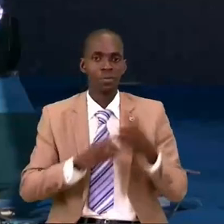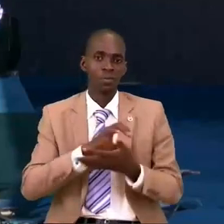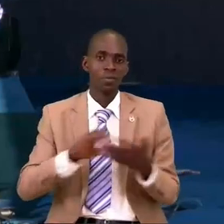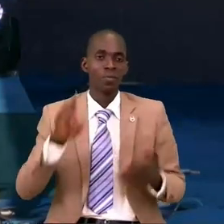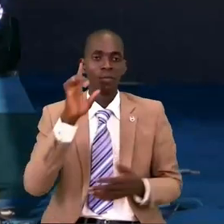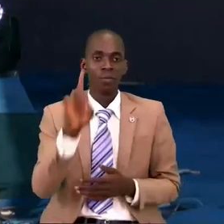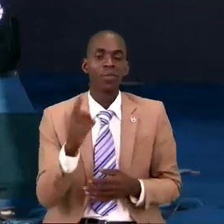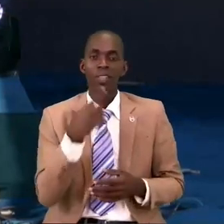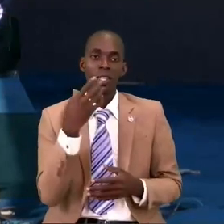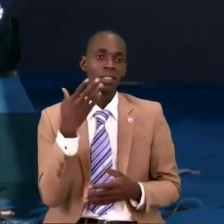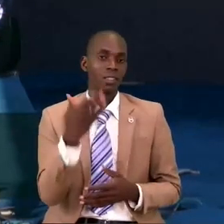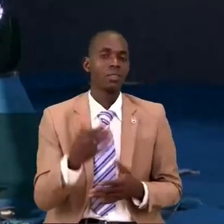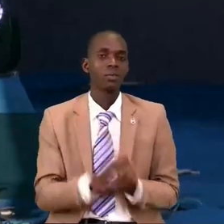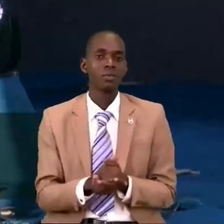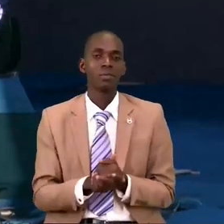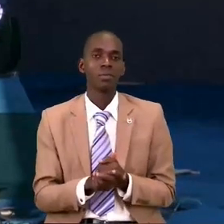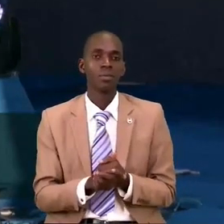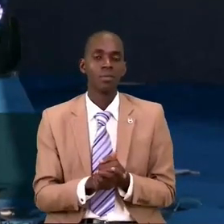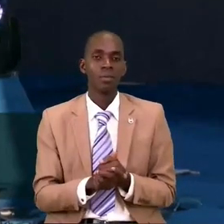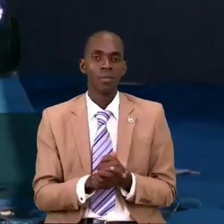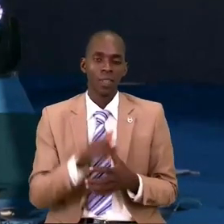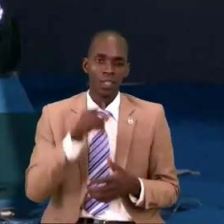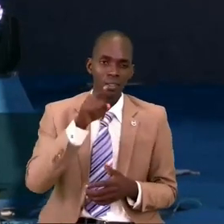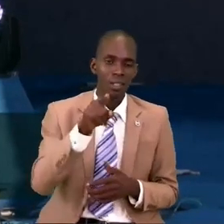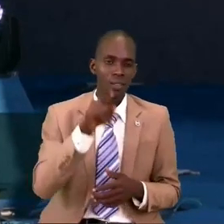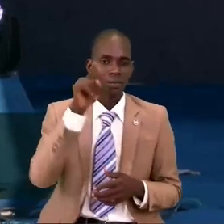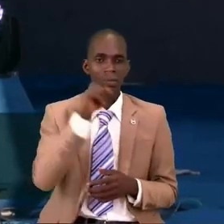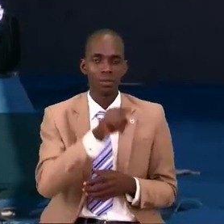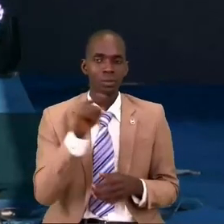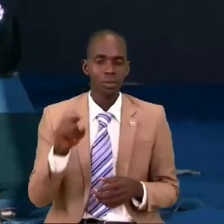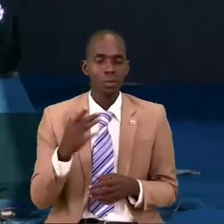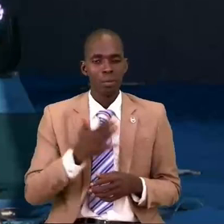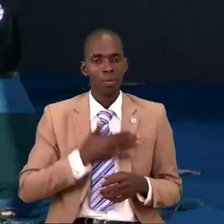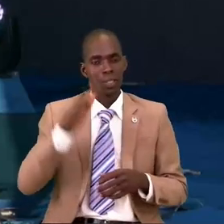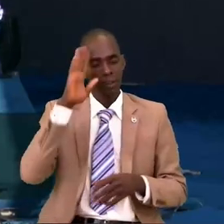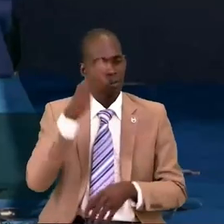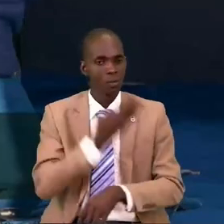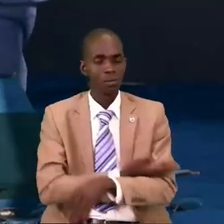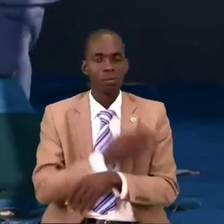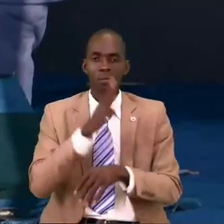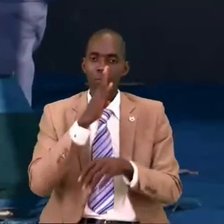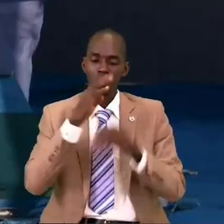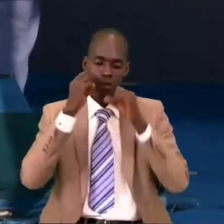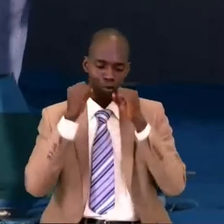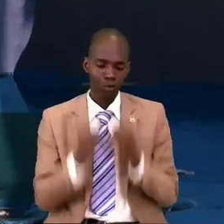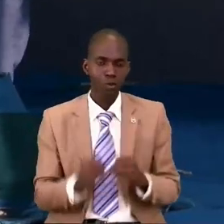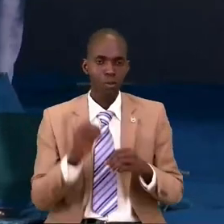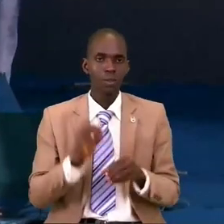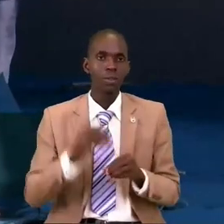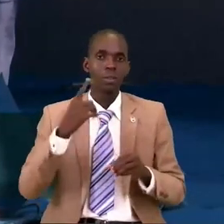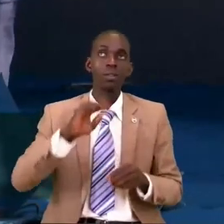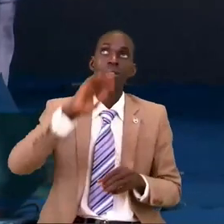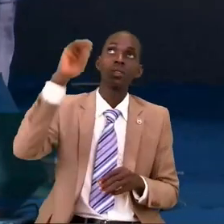Toi donc, mon enfant, fortifie-toi dans la grâce qui est en Jésus-Christ. Et verset 2, il